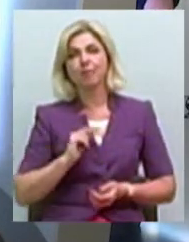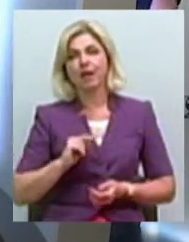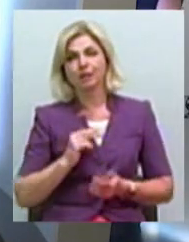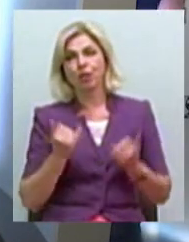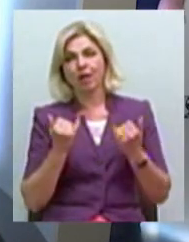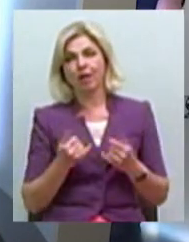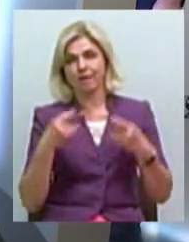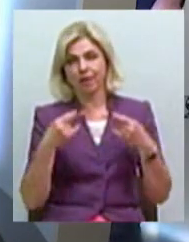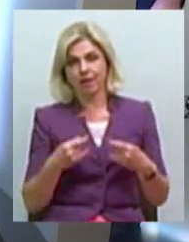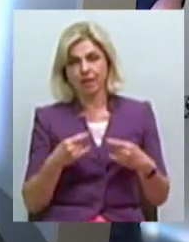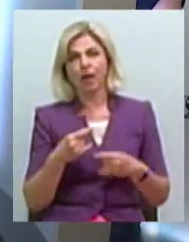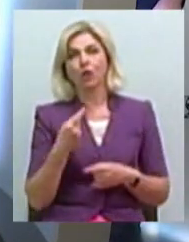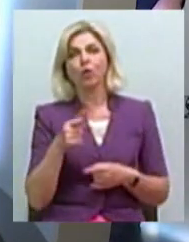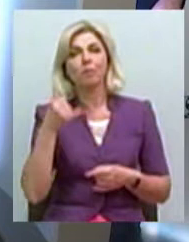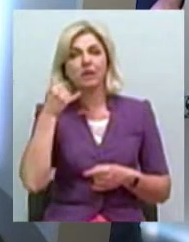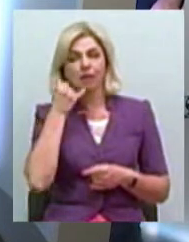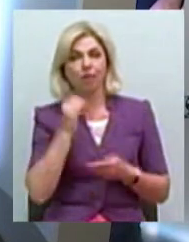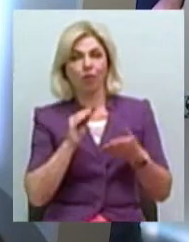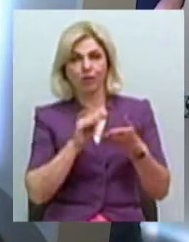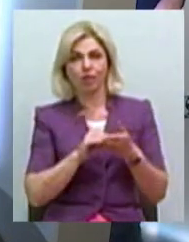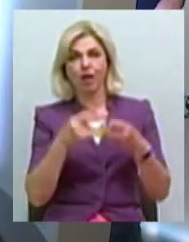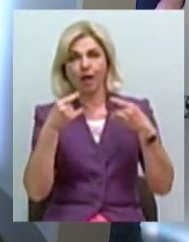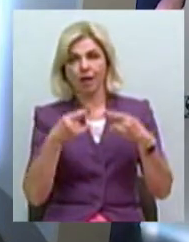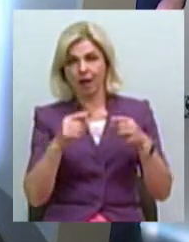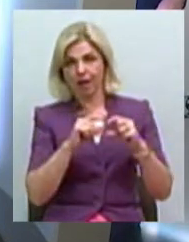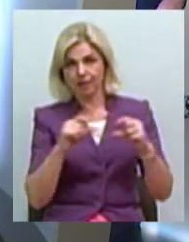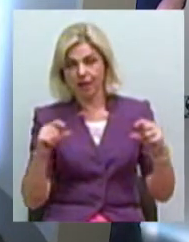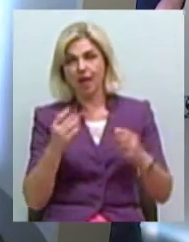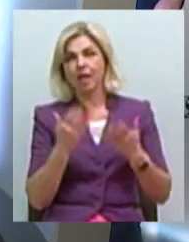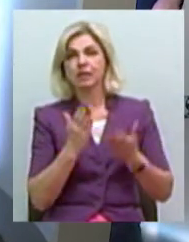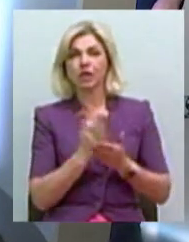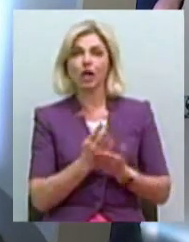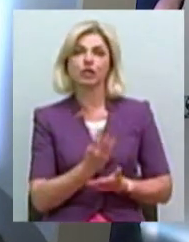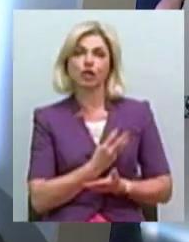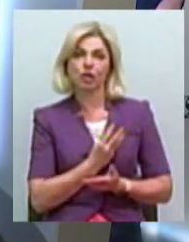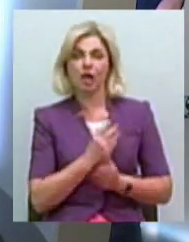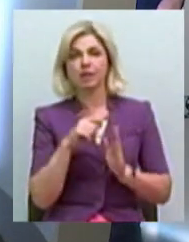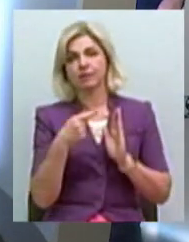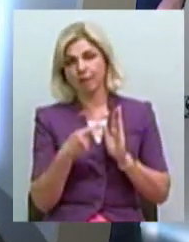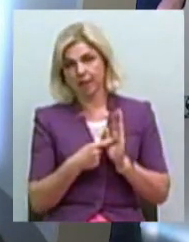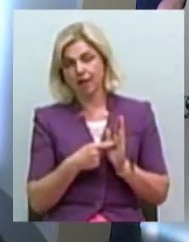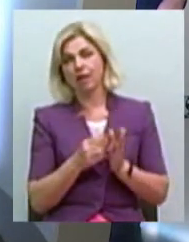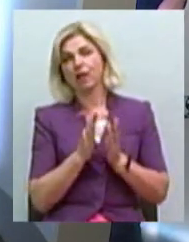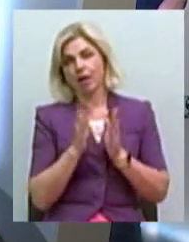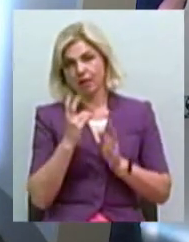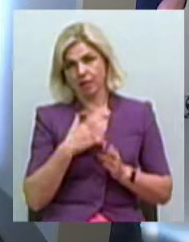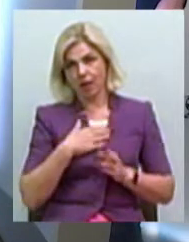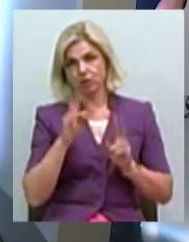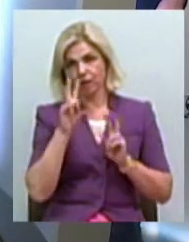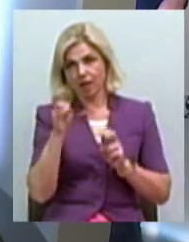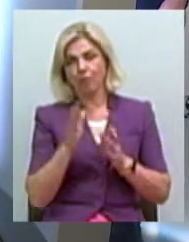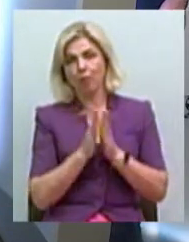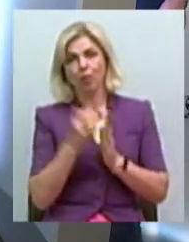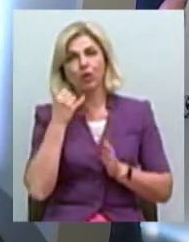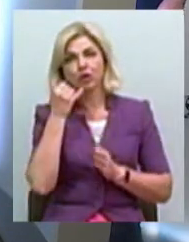ефірі, як я сказав, телефон студії 76-92-33. Якщо маєте запитання, побажання на тему сьогоднішньої розмови, будь ласка, телефонуйте, у вас